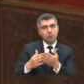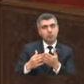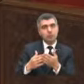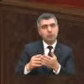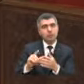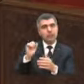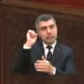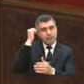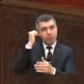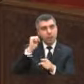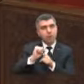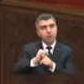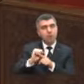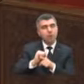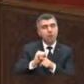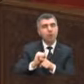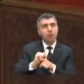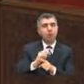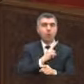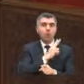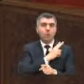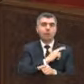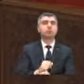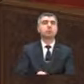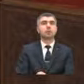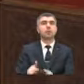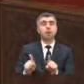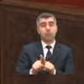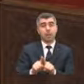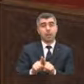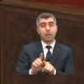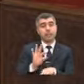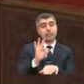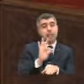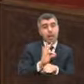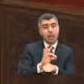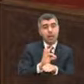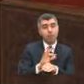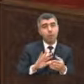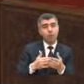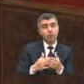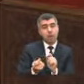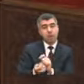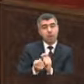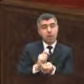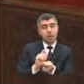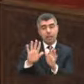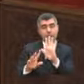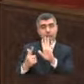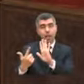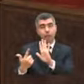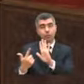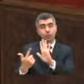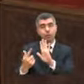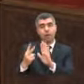تكوين مربيات، واستطع التعليم الأولي العمومي انتقل من 12% إلى